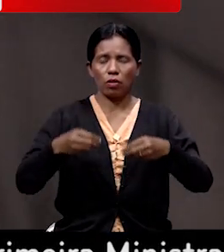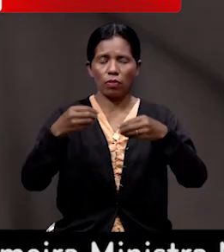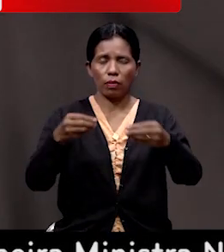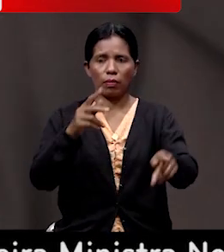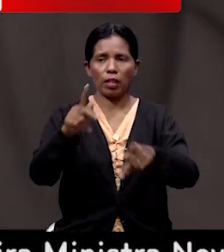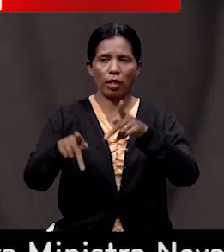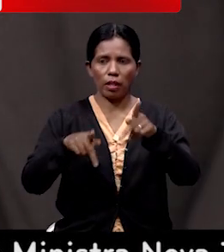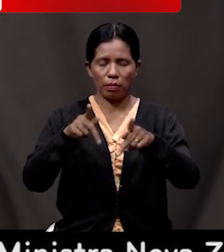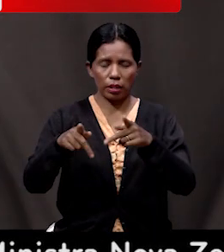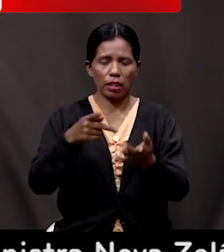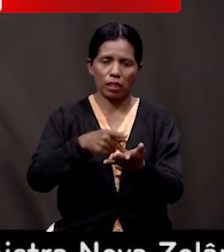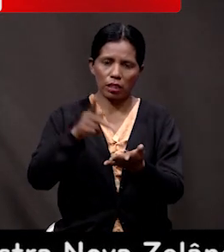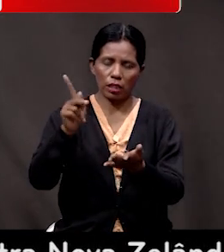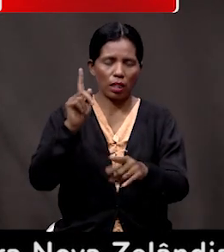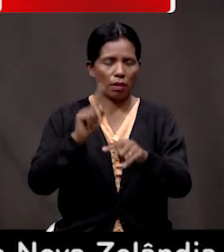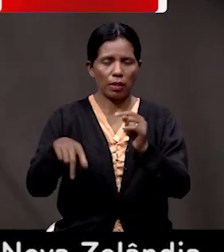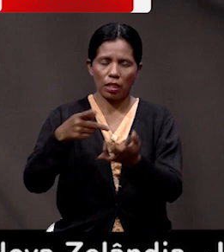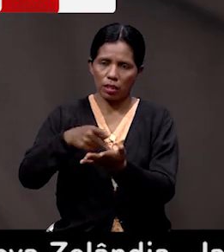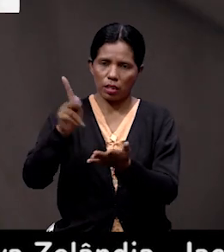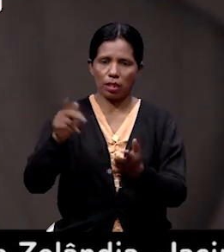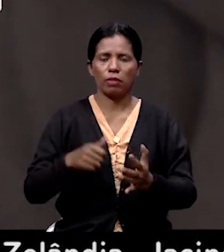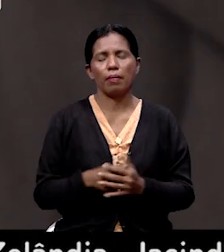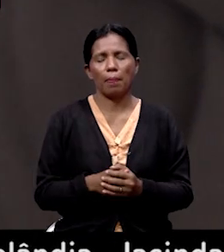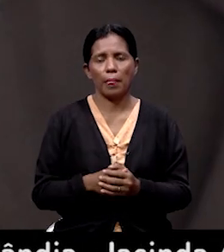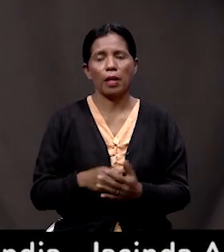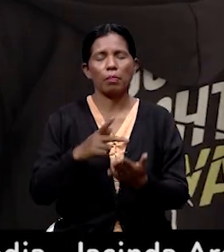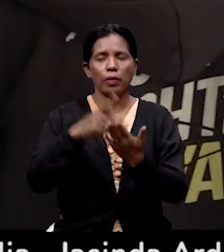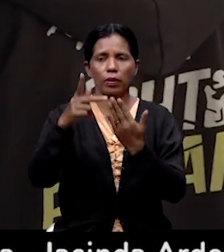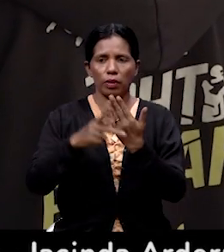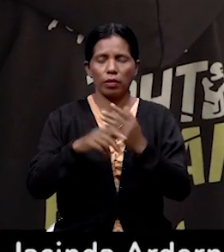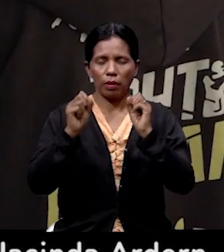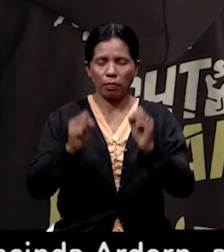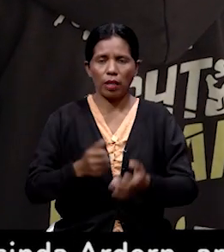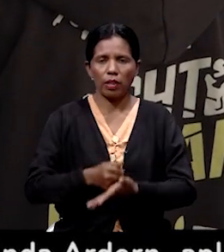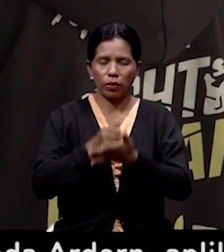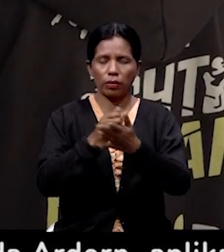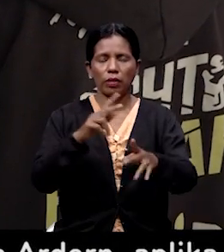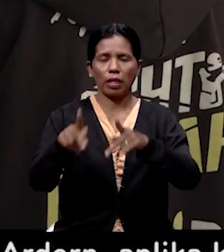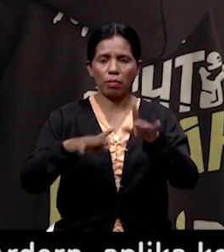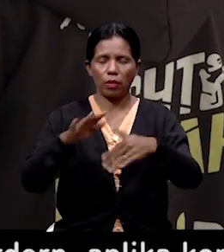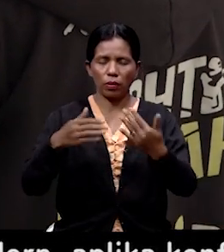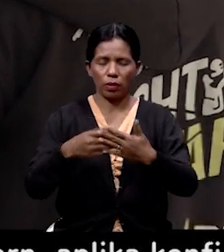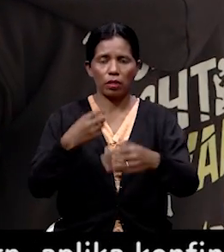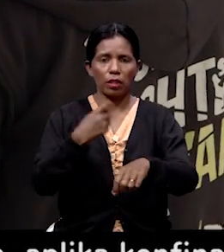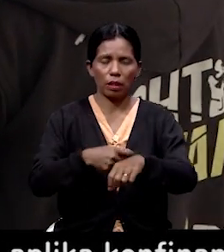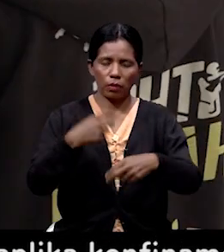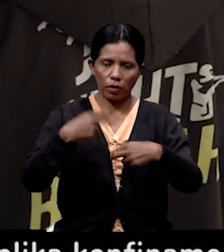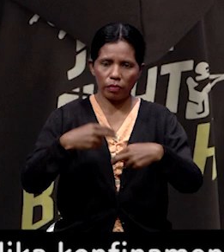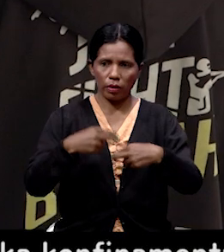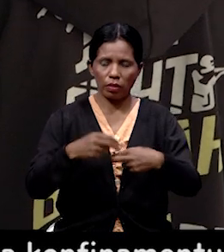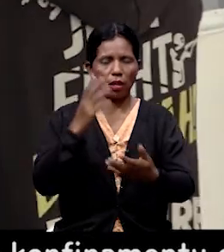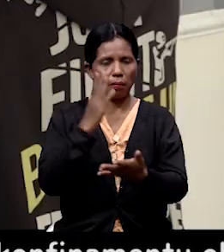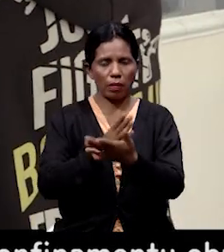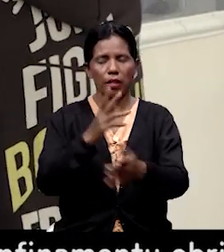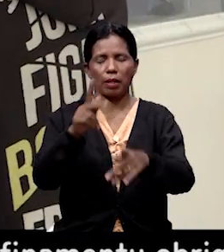ne rendimento hodi halo pagamento. Ho programa moratoria ne bele hakman klienti sira ne situasaun difisil nu ne suspende klienti